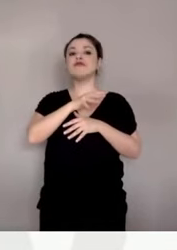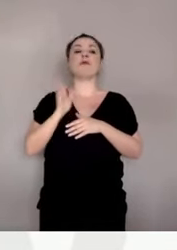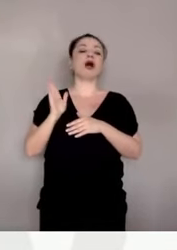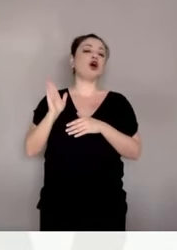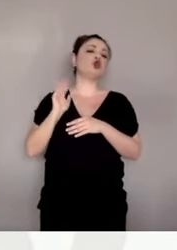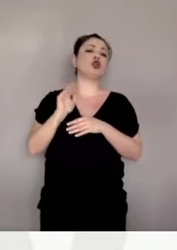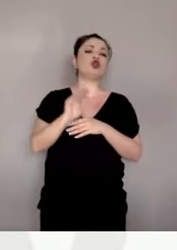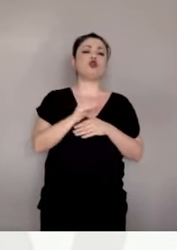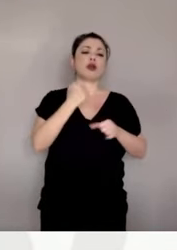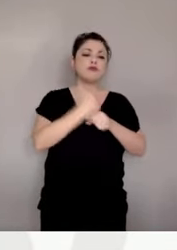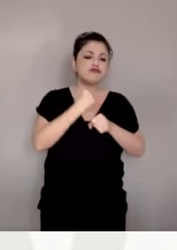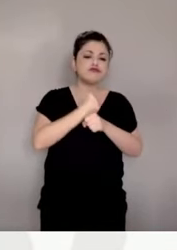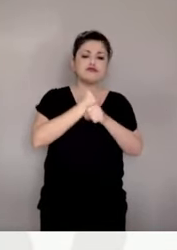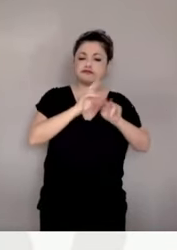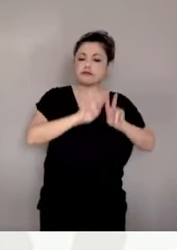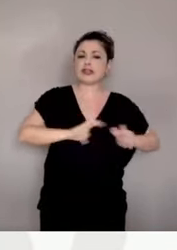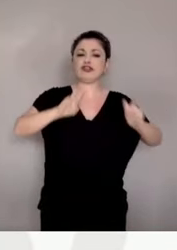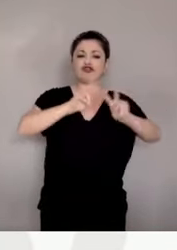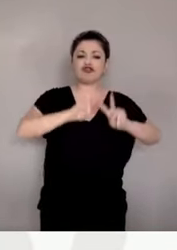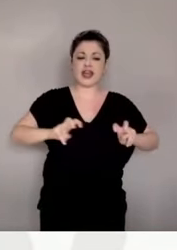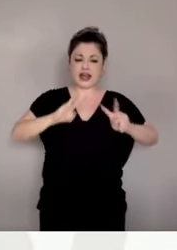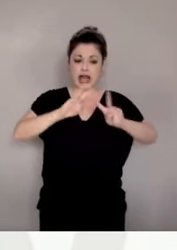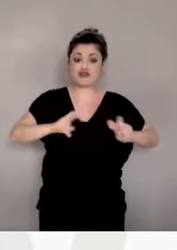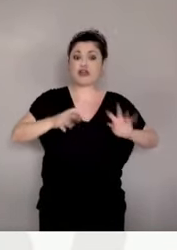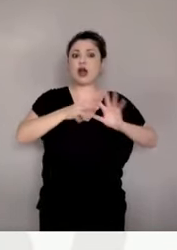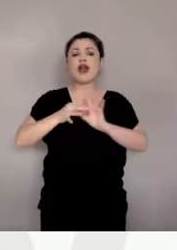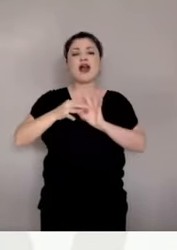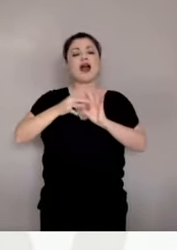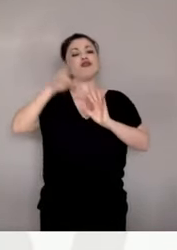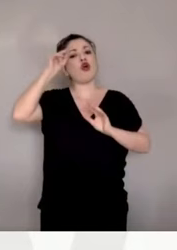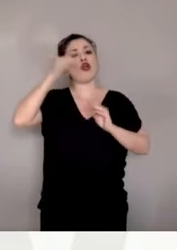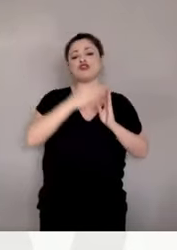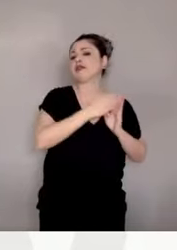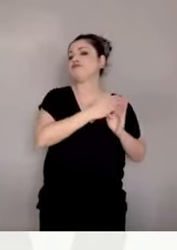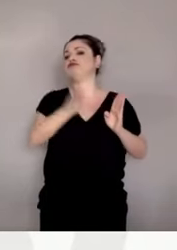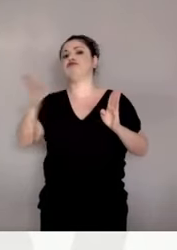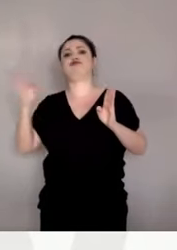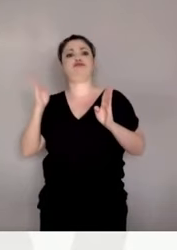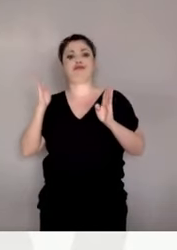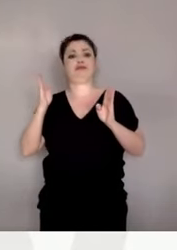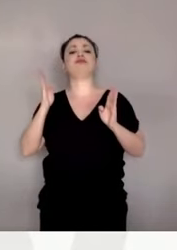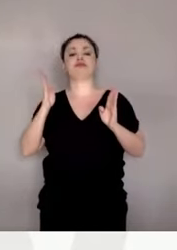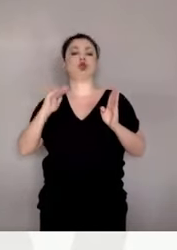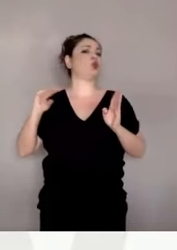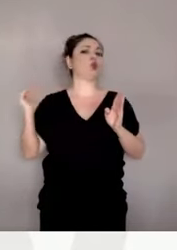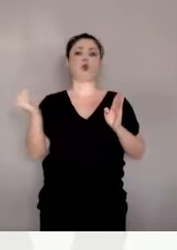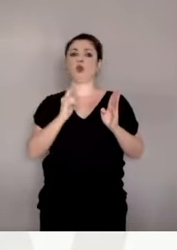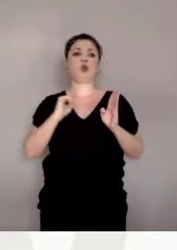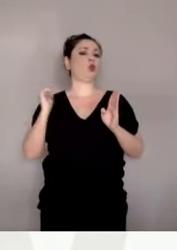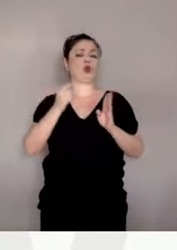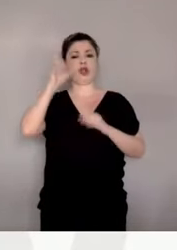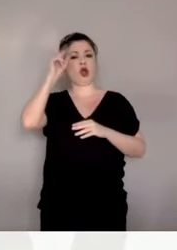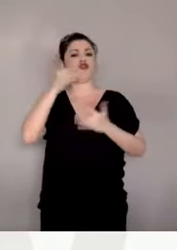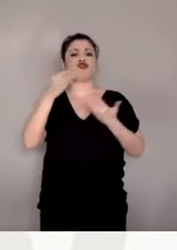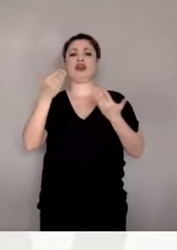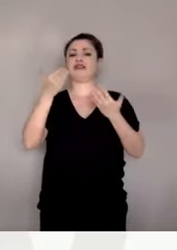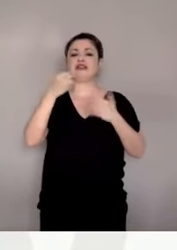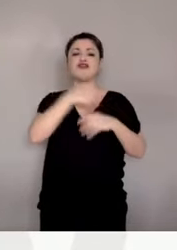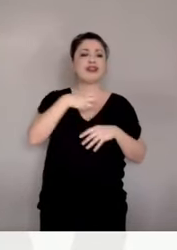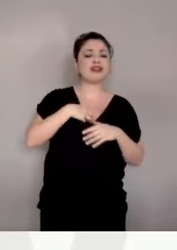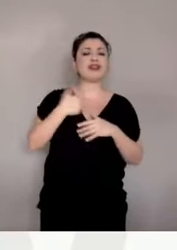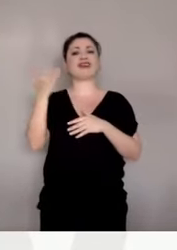produce ricerca su tutti i saperi, quindi tutti i saperi scientifici e umanistici,